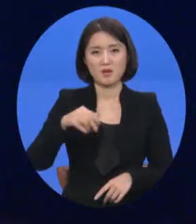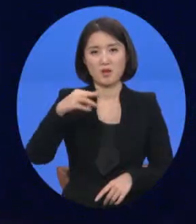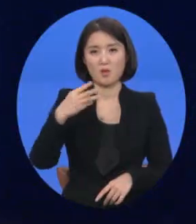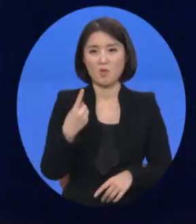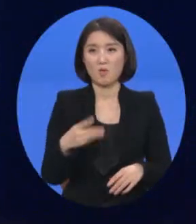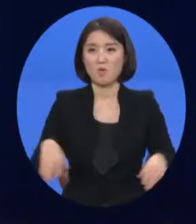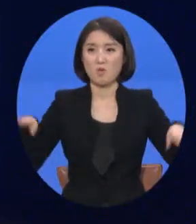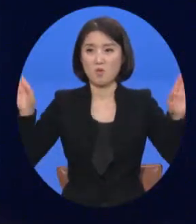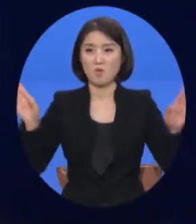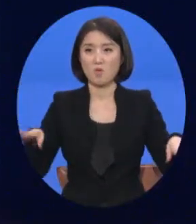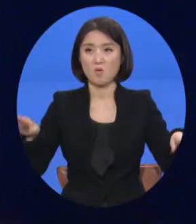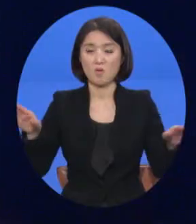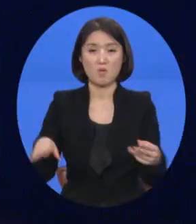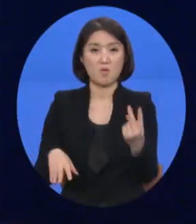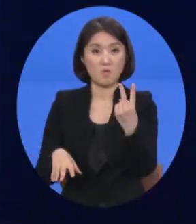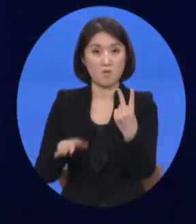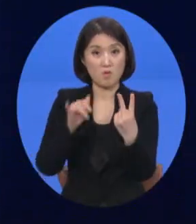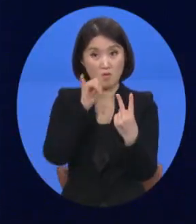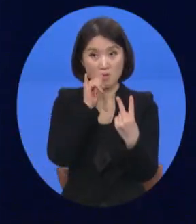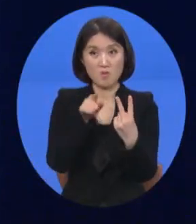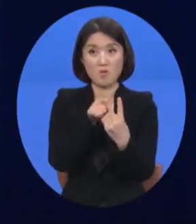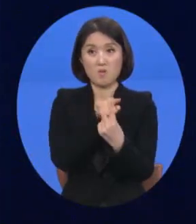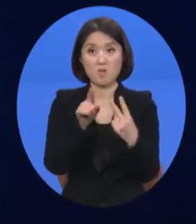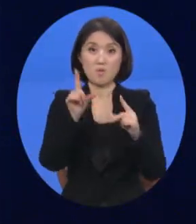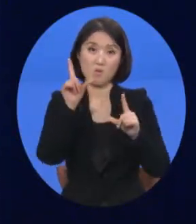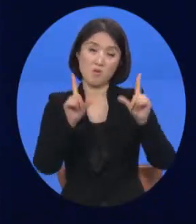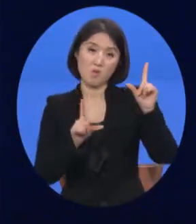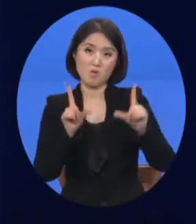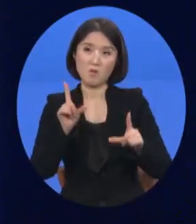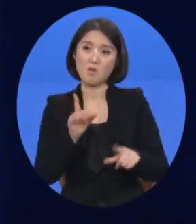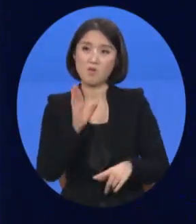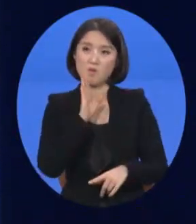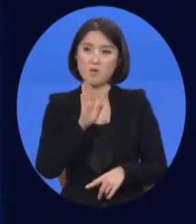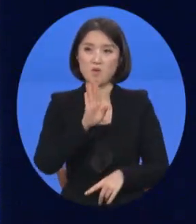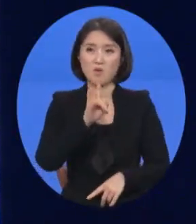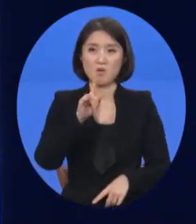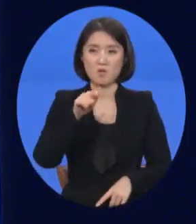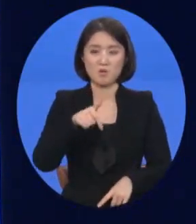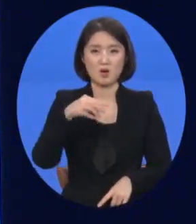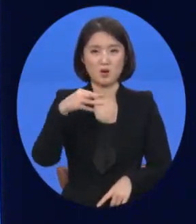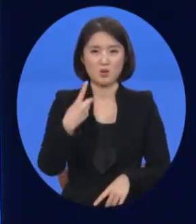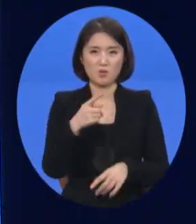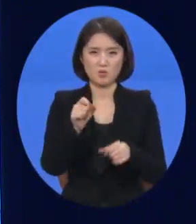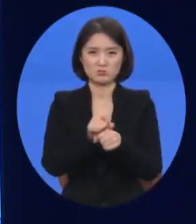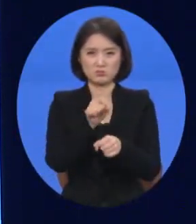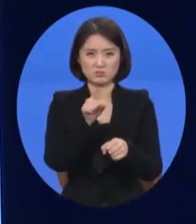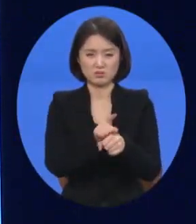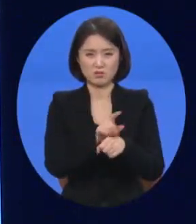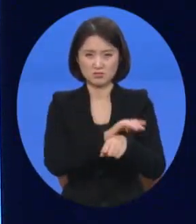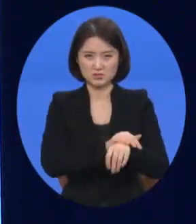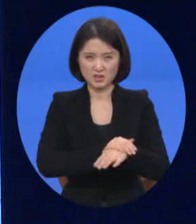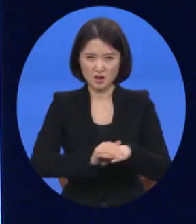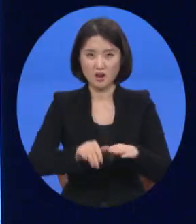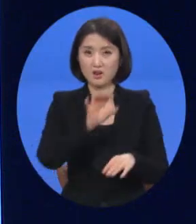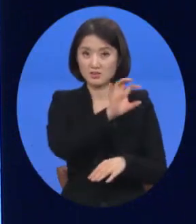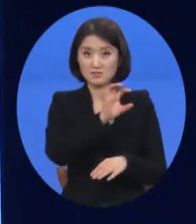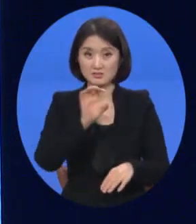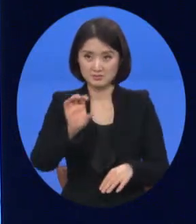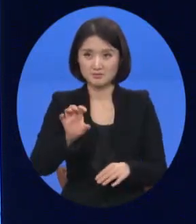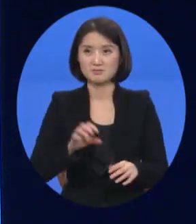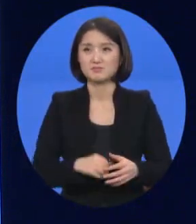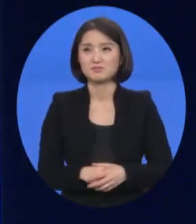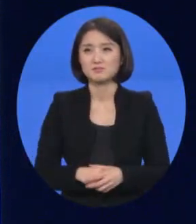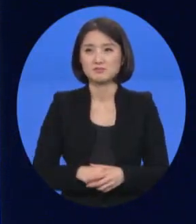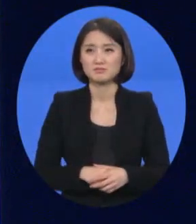있는데 등 말이 돼 모습들이 정말 백로의 특성과 매우 흡사하게 그려졌습니다 그렇죠 물은 물론